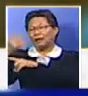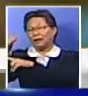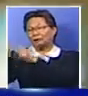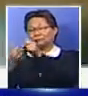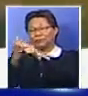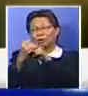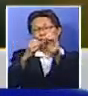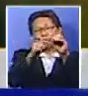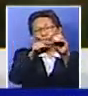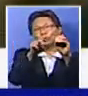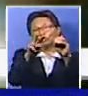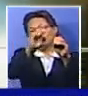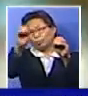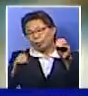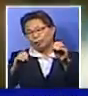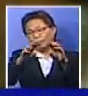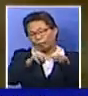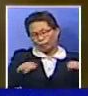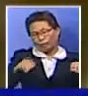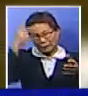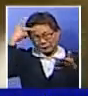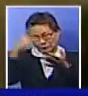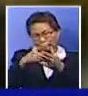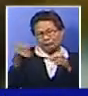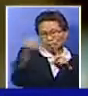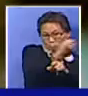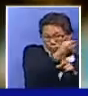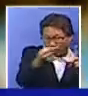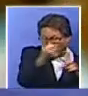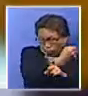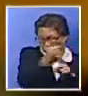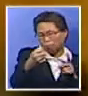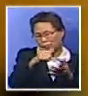0.02% murid dikenal pasti terlibat dalam gejala tersebut.